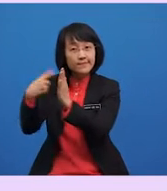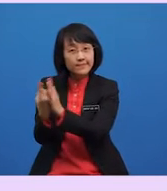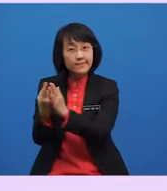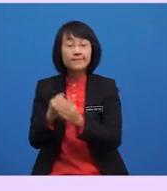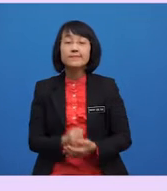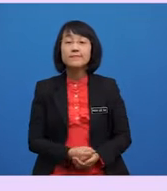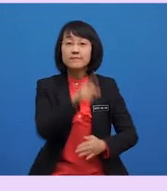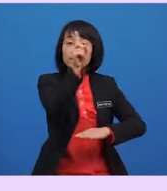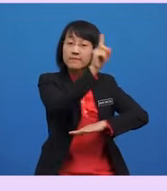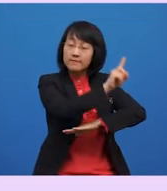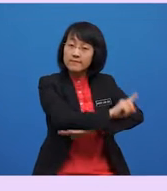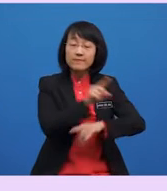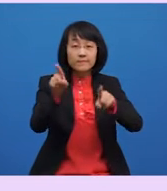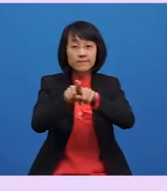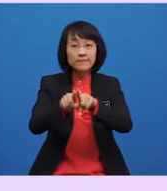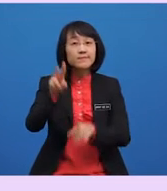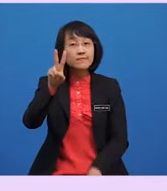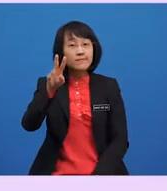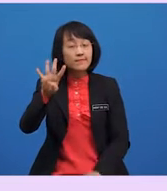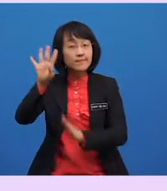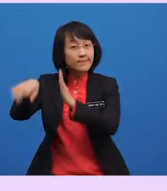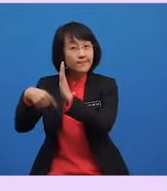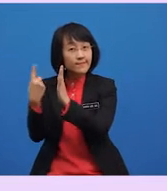hari sama dengan 24 jam.